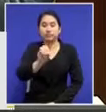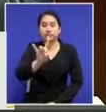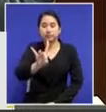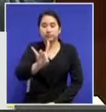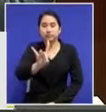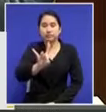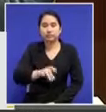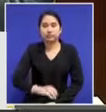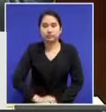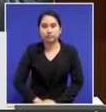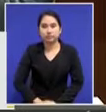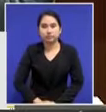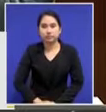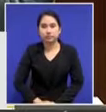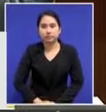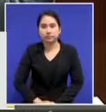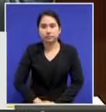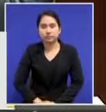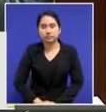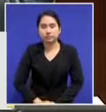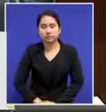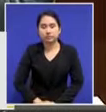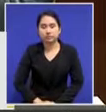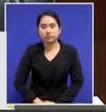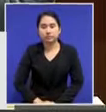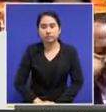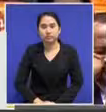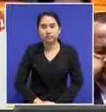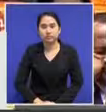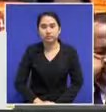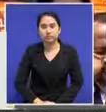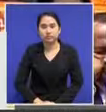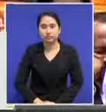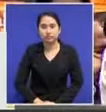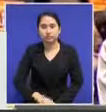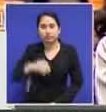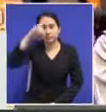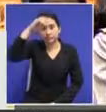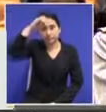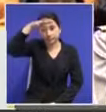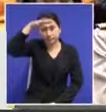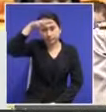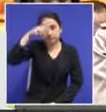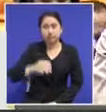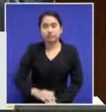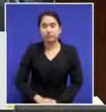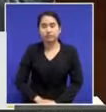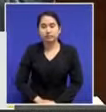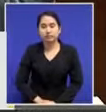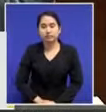458นายเลิศศักดิ์พัฒนชัยกุล ธนาธรจึงรุ่งเรืองกิจครับ